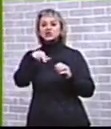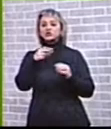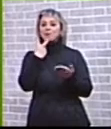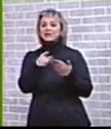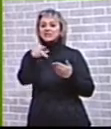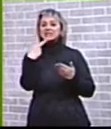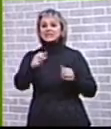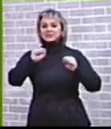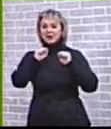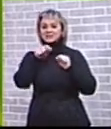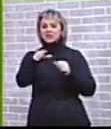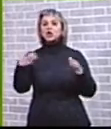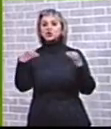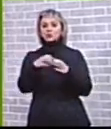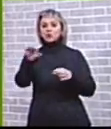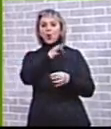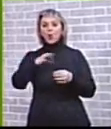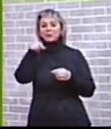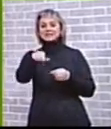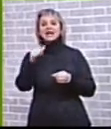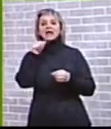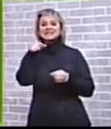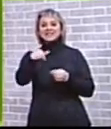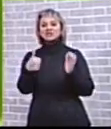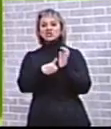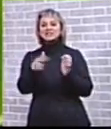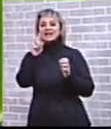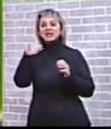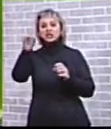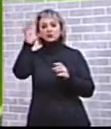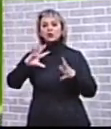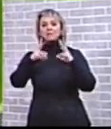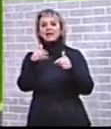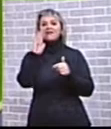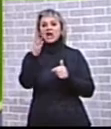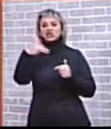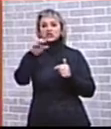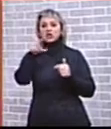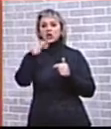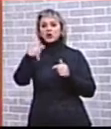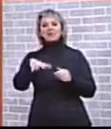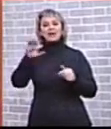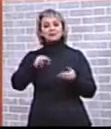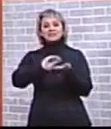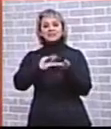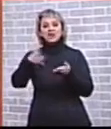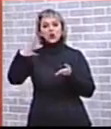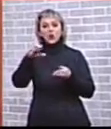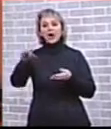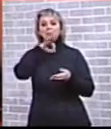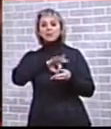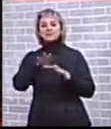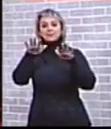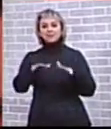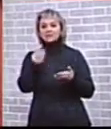примерили три спортсменки из сборной области, а завтра – шестикратная чемпионка мира Влада Чигирева. Гандболистки записали ролик о пользе